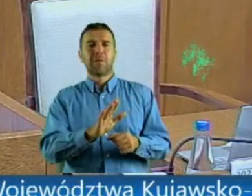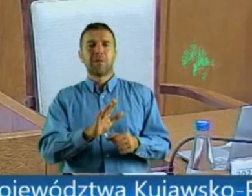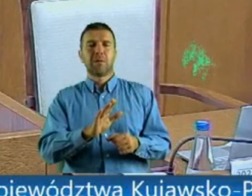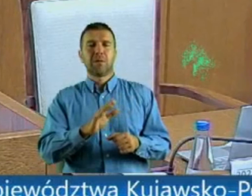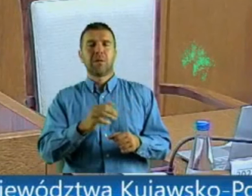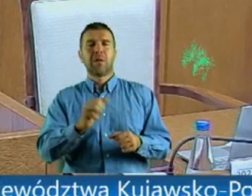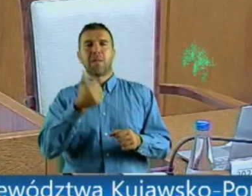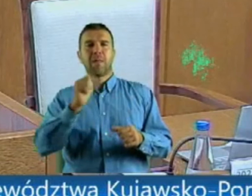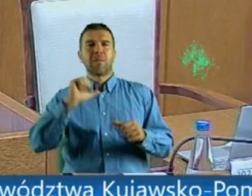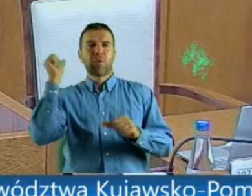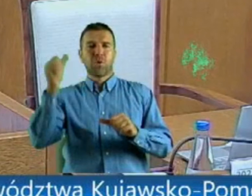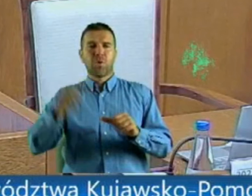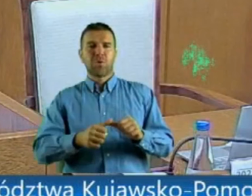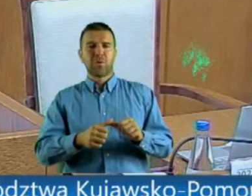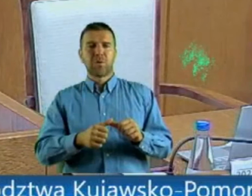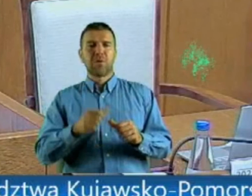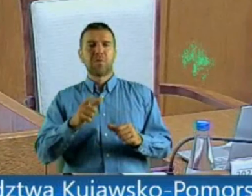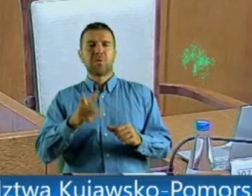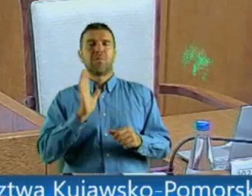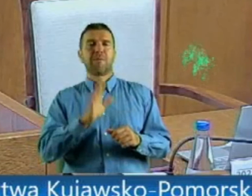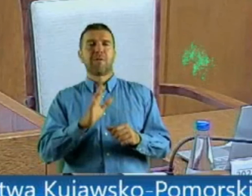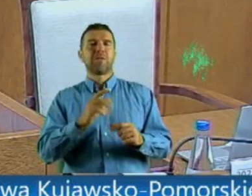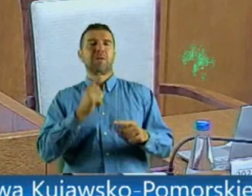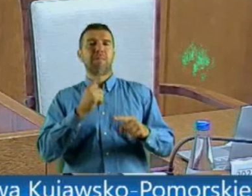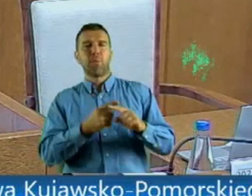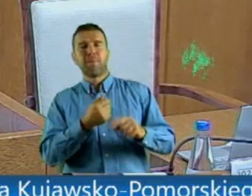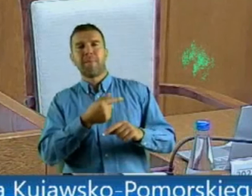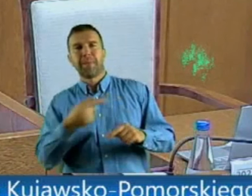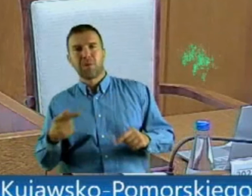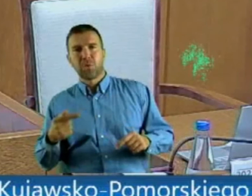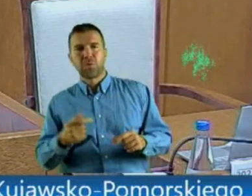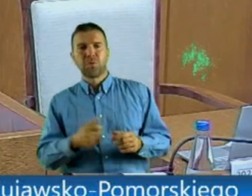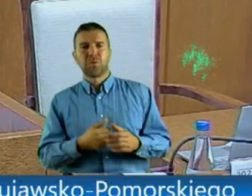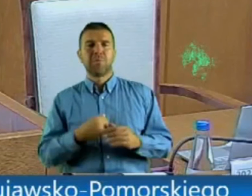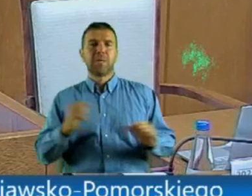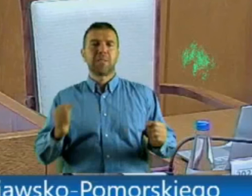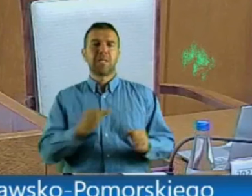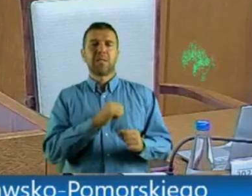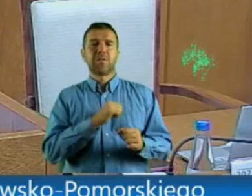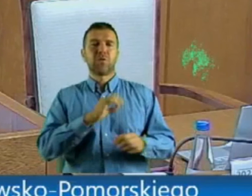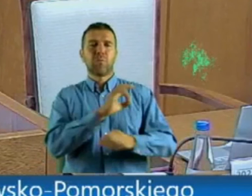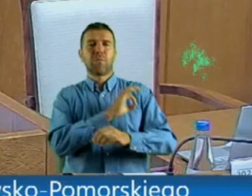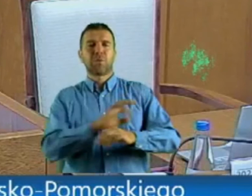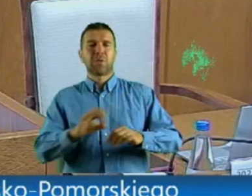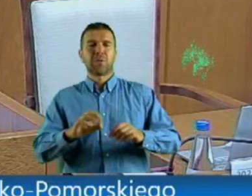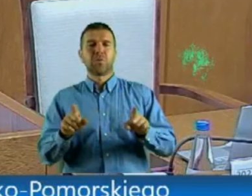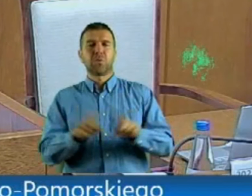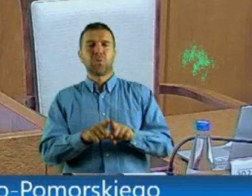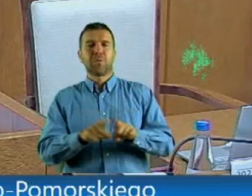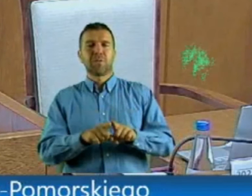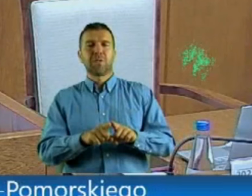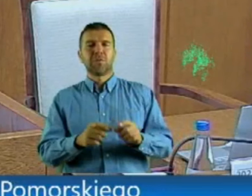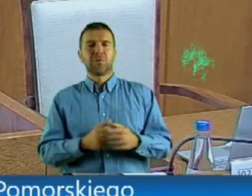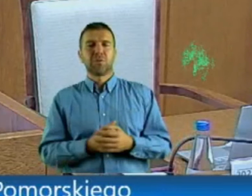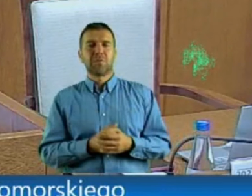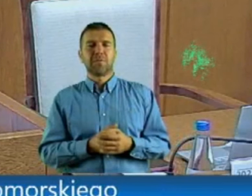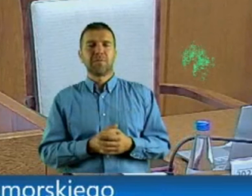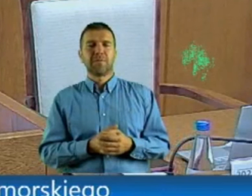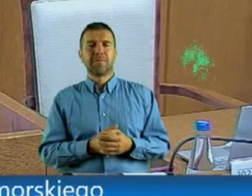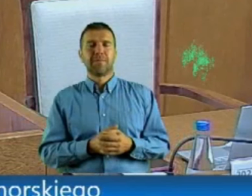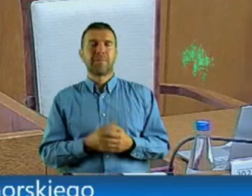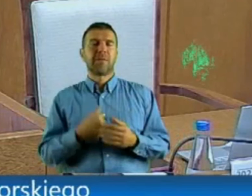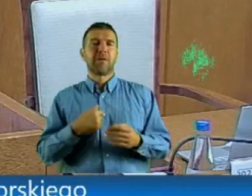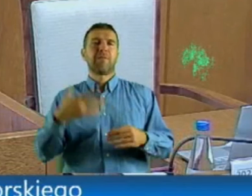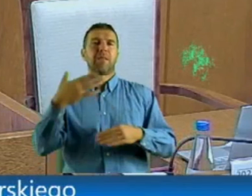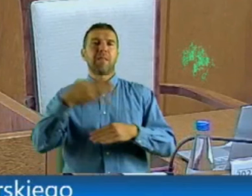jednoroczną i to ma swoje plusy i minusy, co żeśmy starali się podkreślić również w